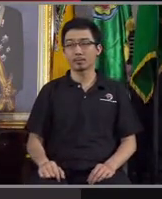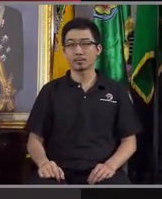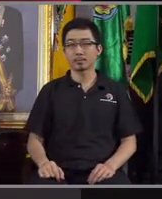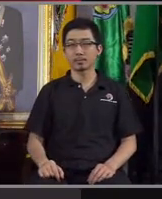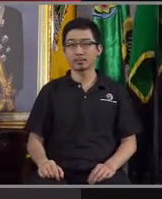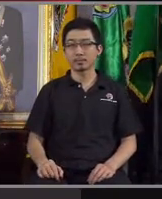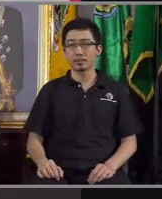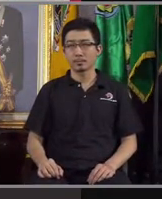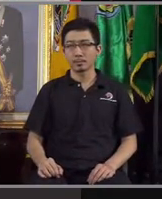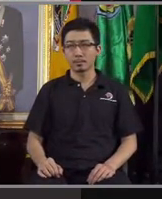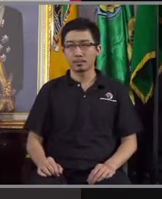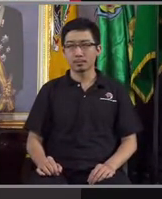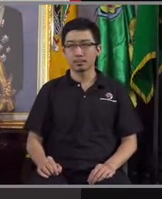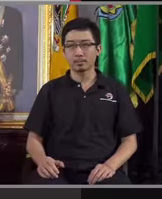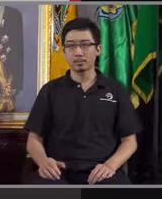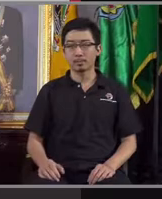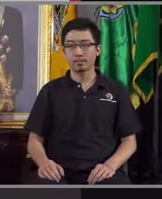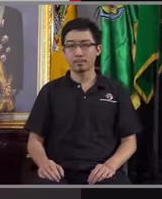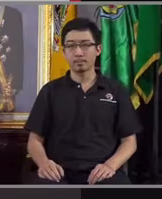nasional. Slide.